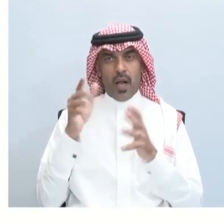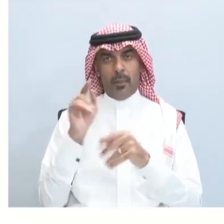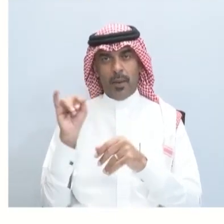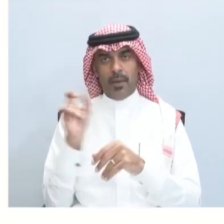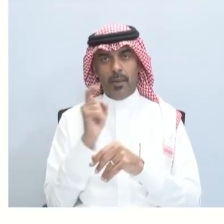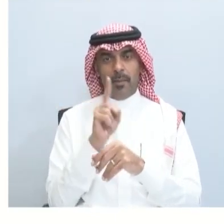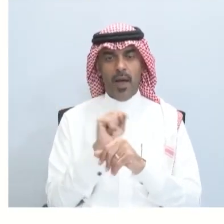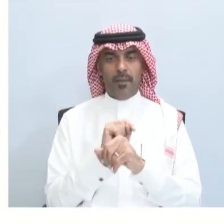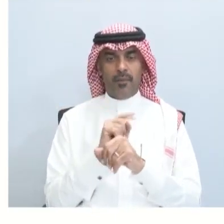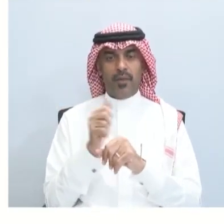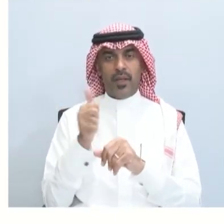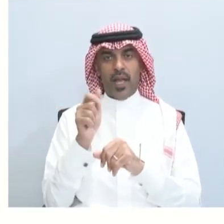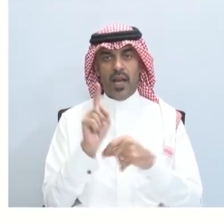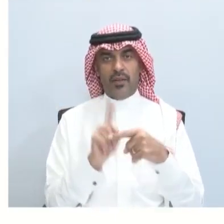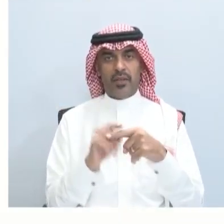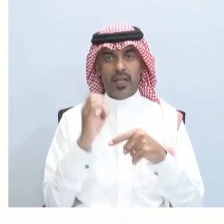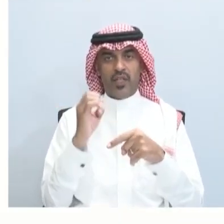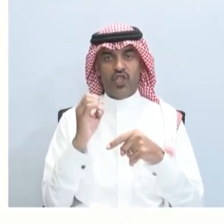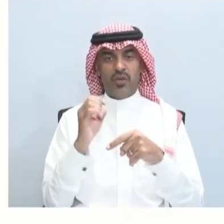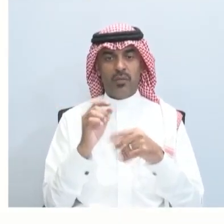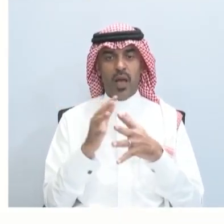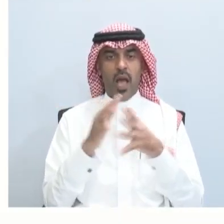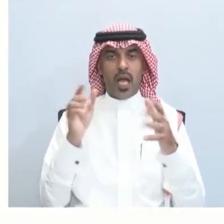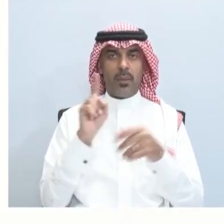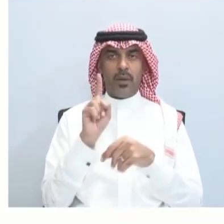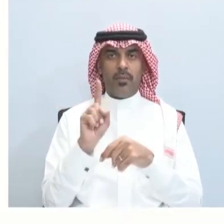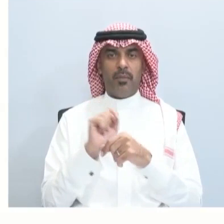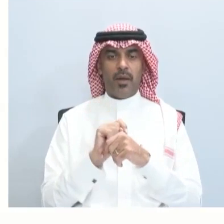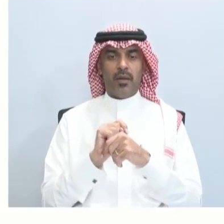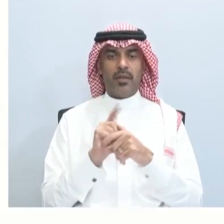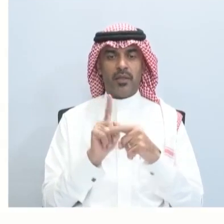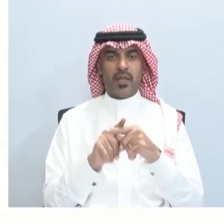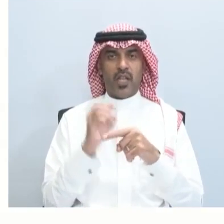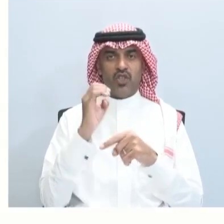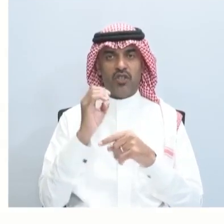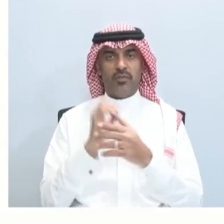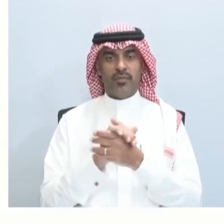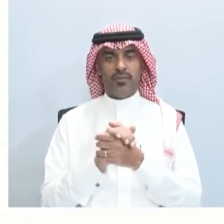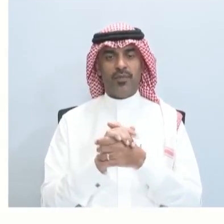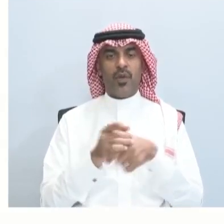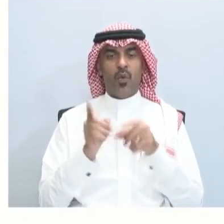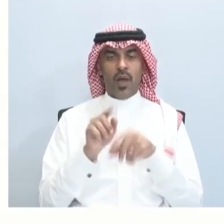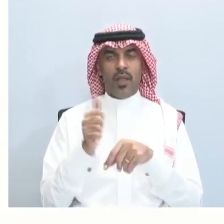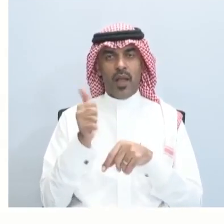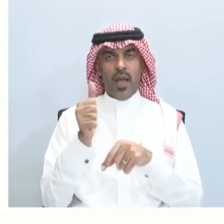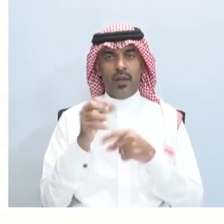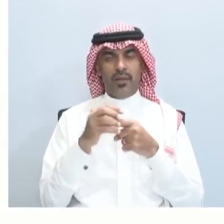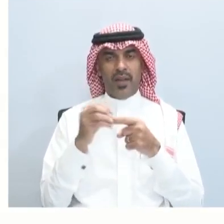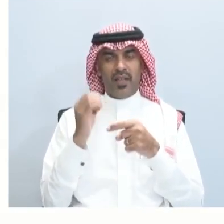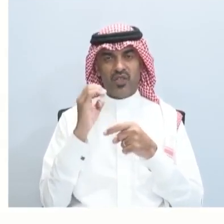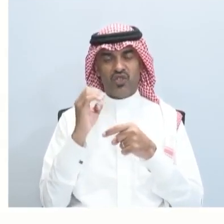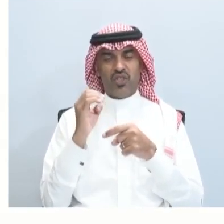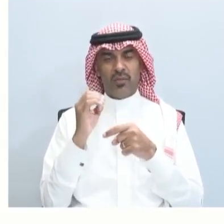فان الف زائد جيم اكبر من باء زائد جيم وكذلك الف ناقص جيم